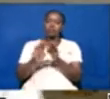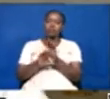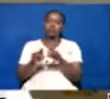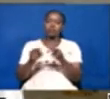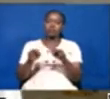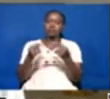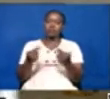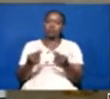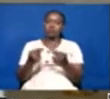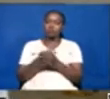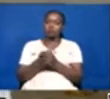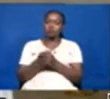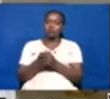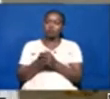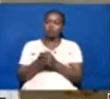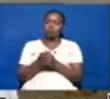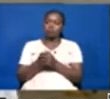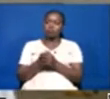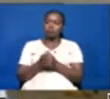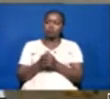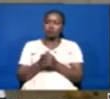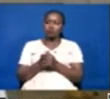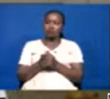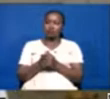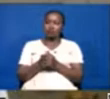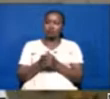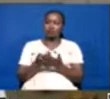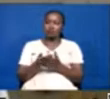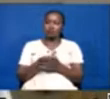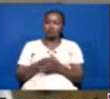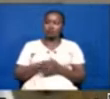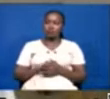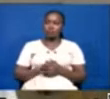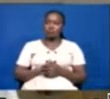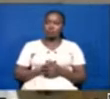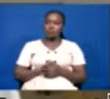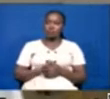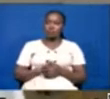pia sisi, na sisi tutawaarifu. Lakini kwa sasa nawarudisha kwa bado.